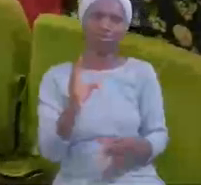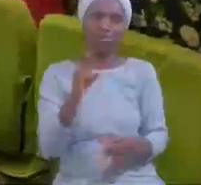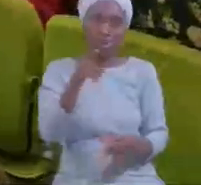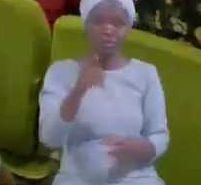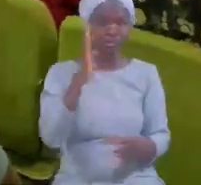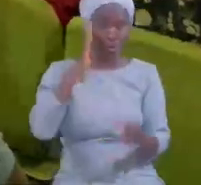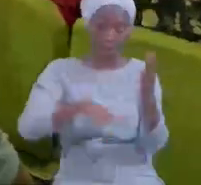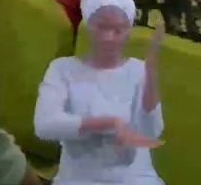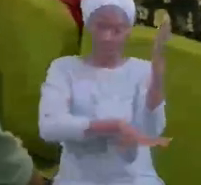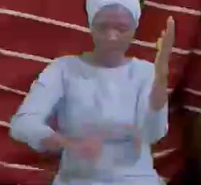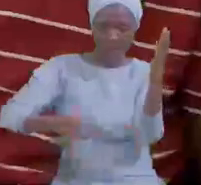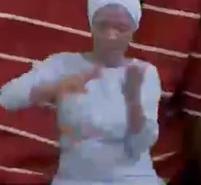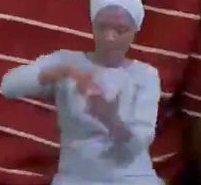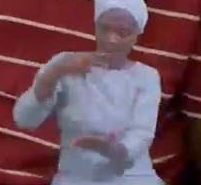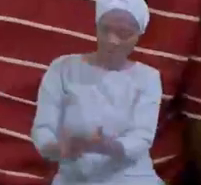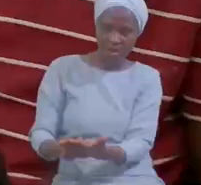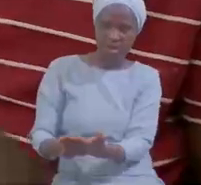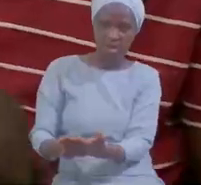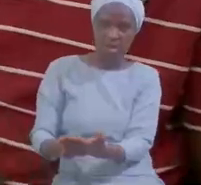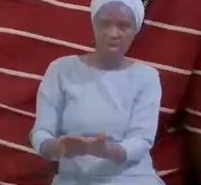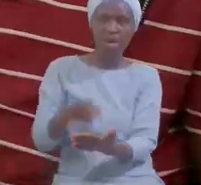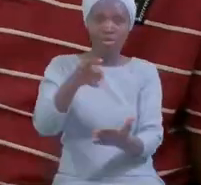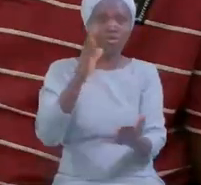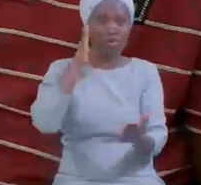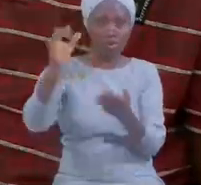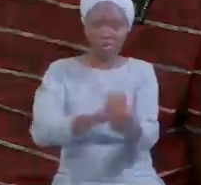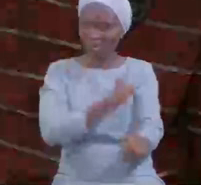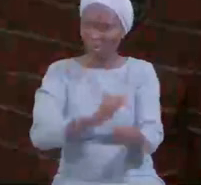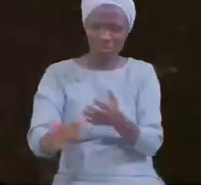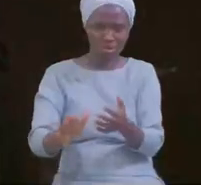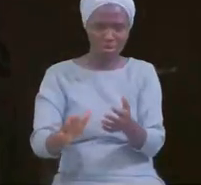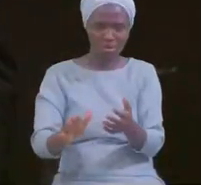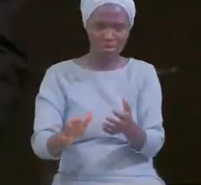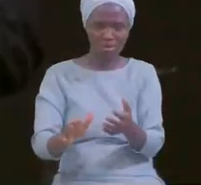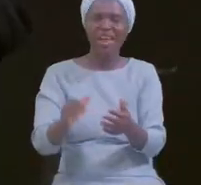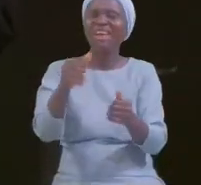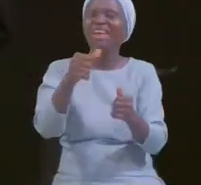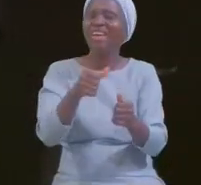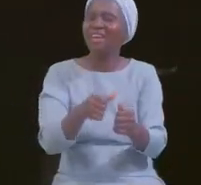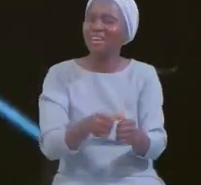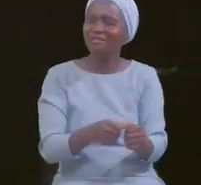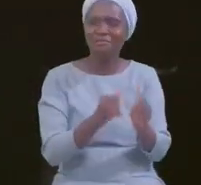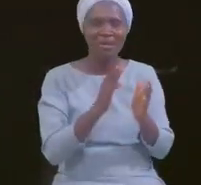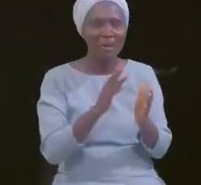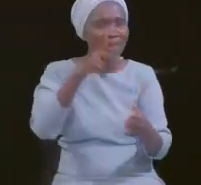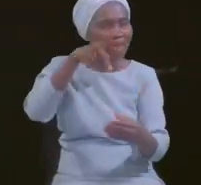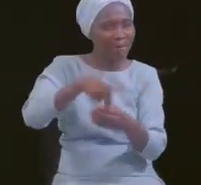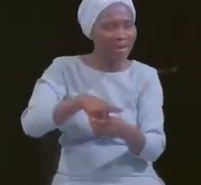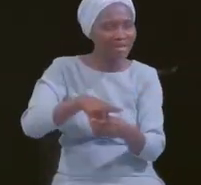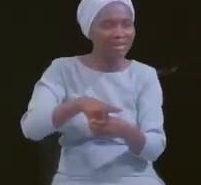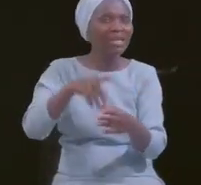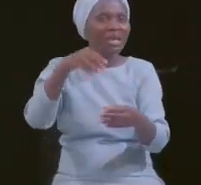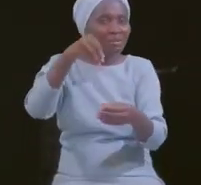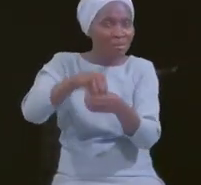abattre, vous allez ruiner, et que toute plante que le